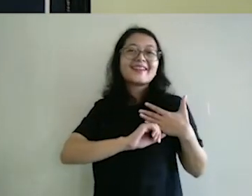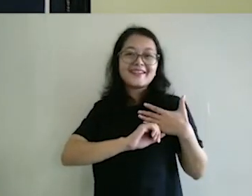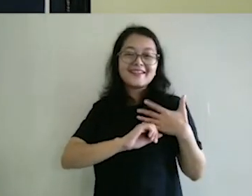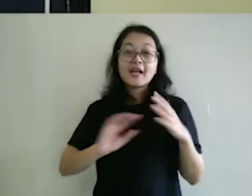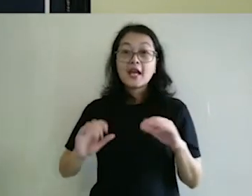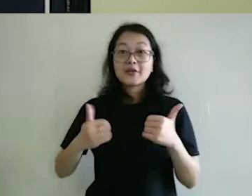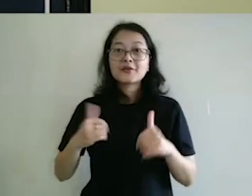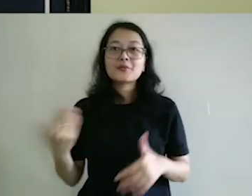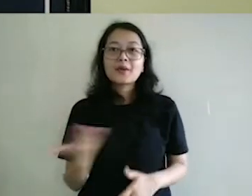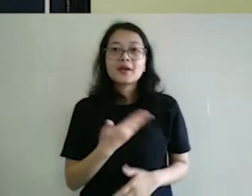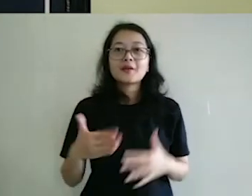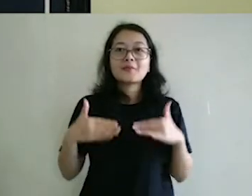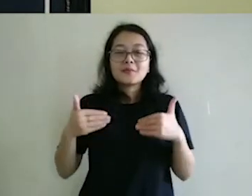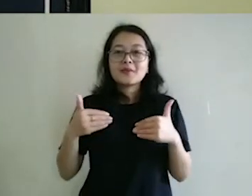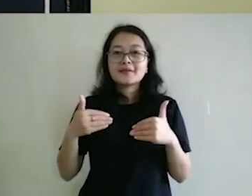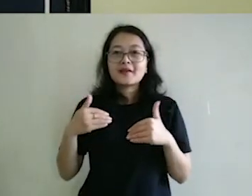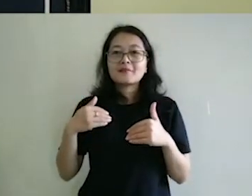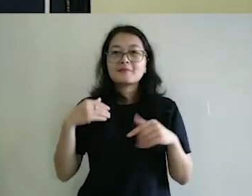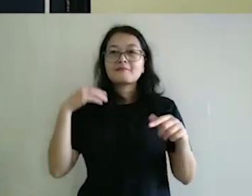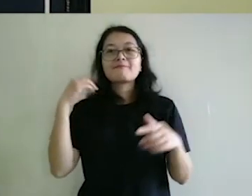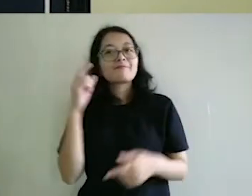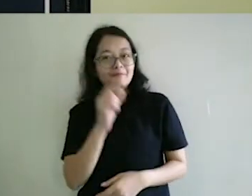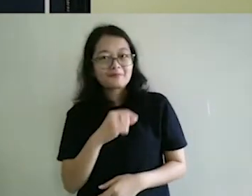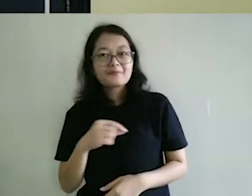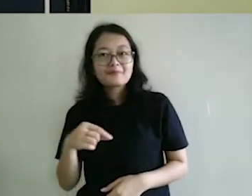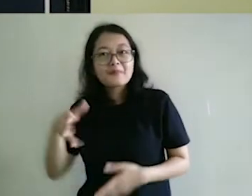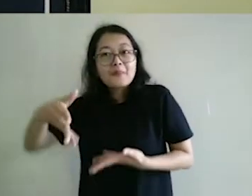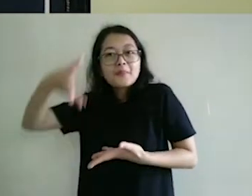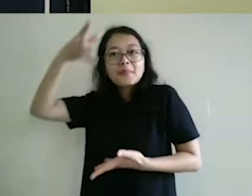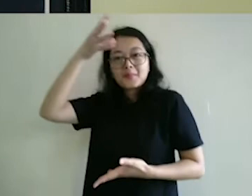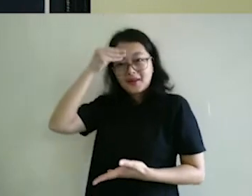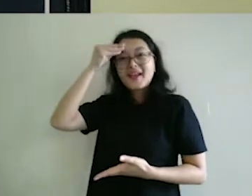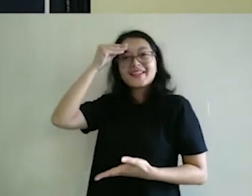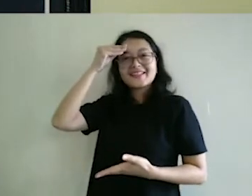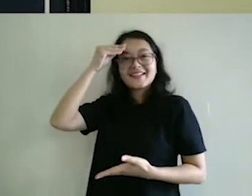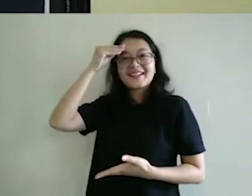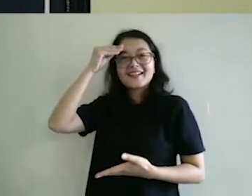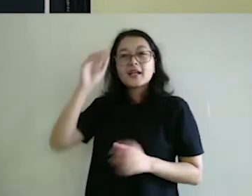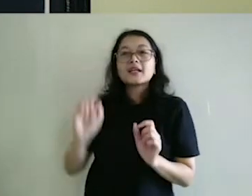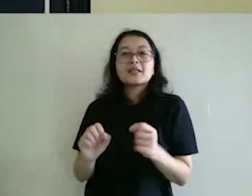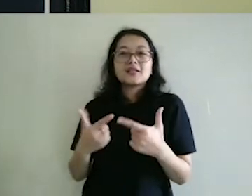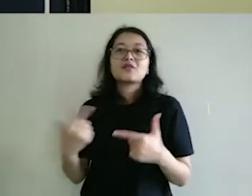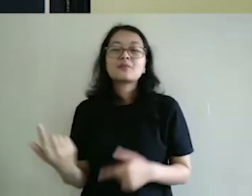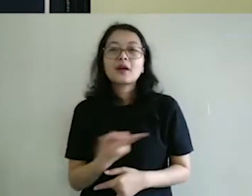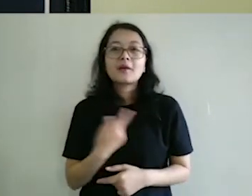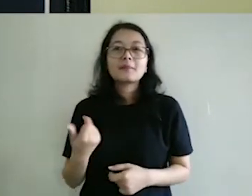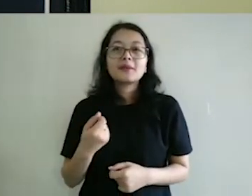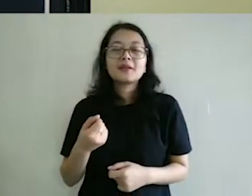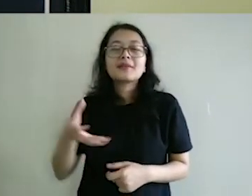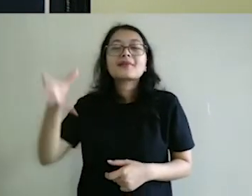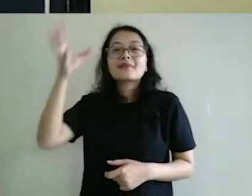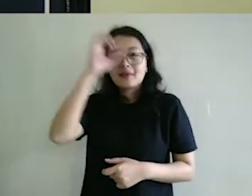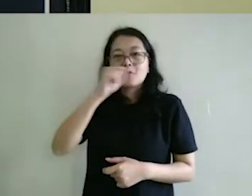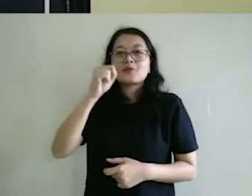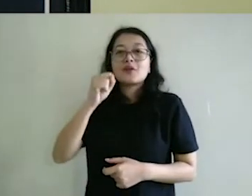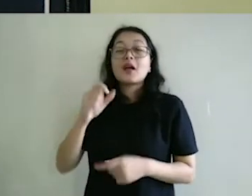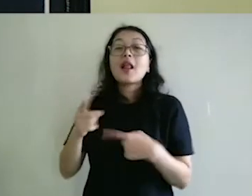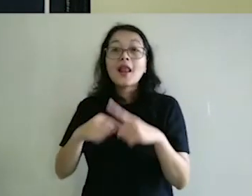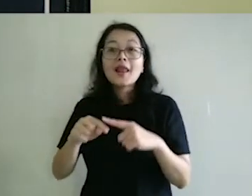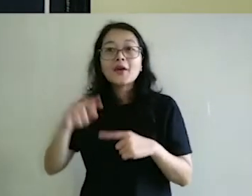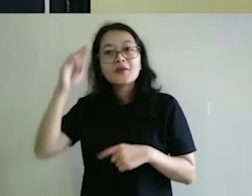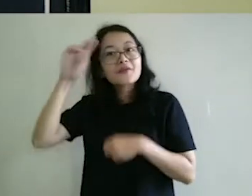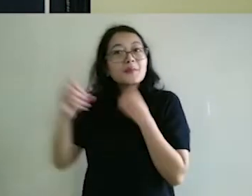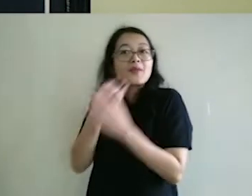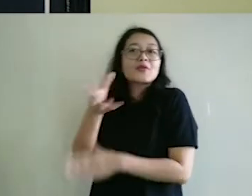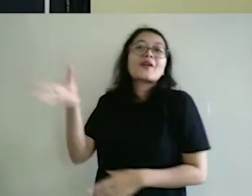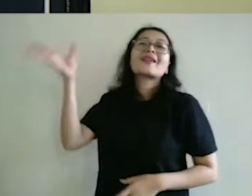kami dapat belajar memaknai kehidupan kami lewat terang firman Tuhan yang kami dengar.